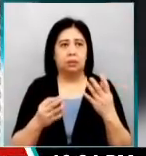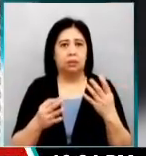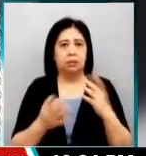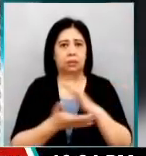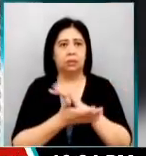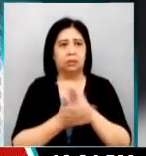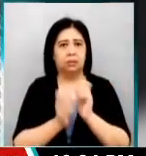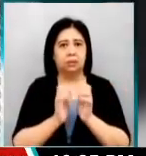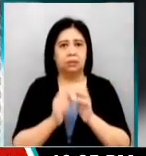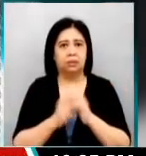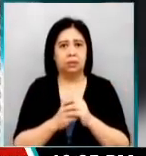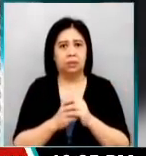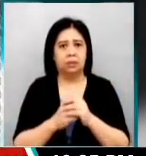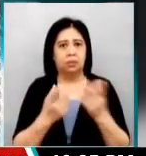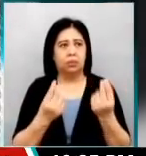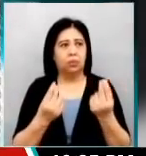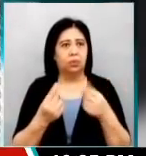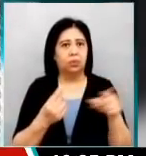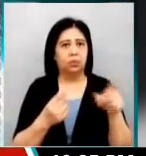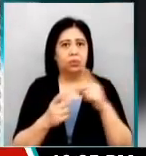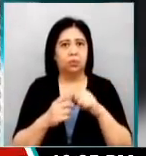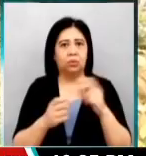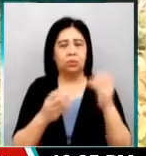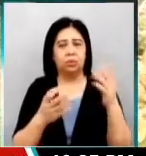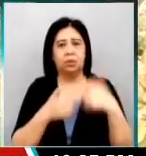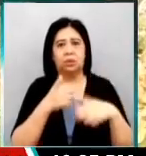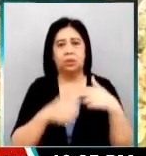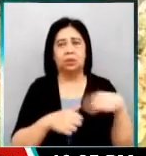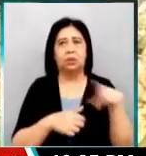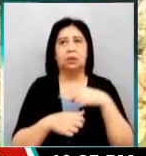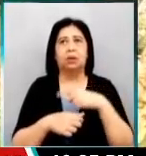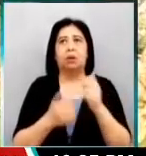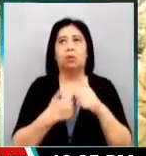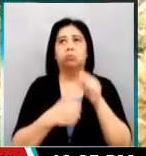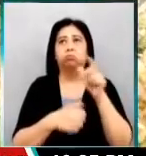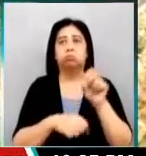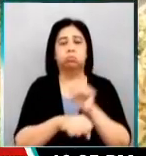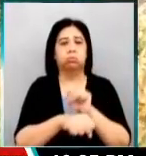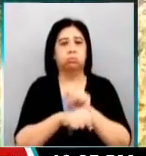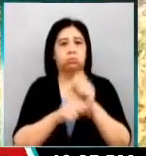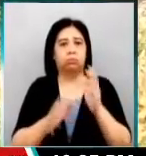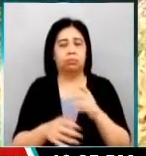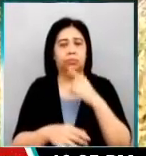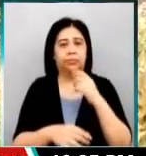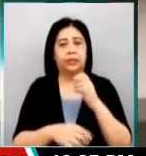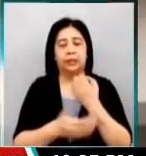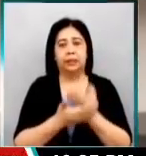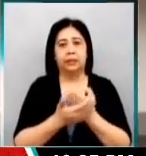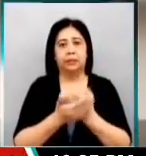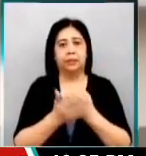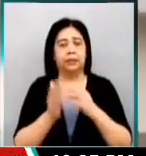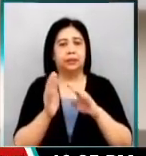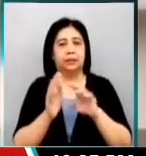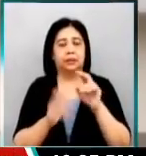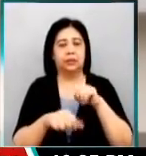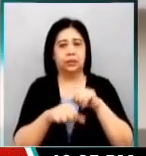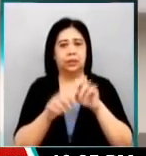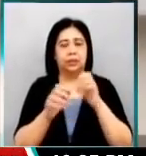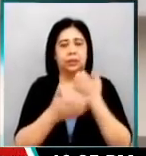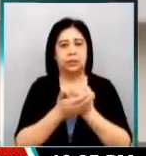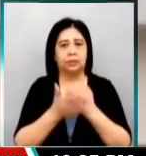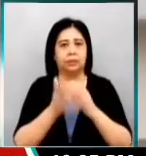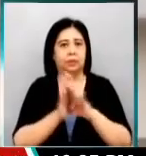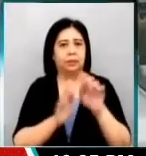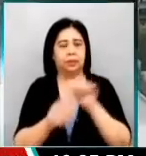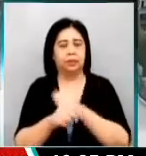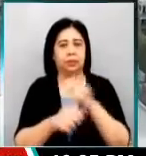ang gagawin natin, mapapatay natin lahat ng mga manggagawa. Ayon sa National Economic and Development Authority o NEDA, sa bawat linggo na ka-ECQ Metro